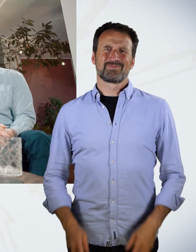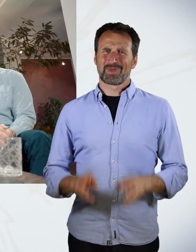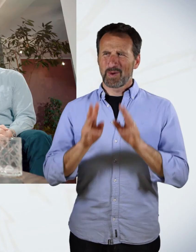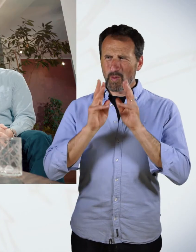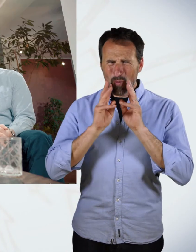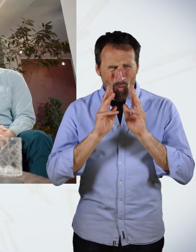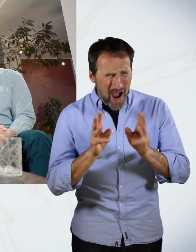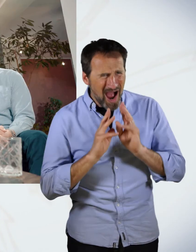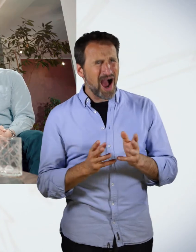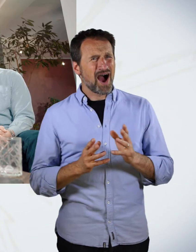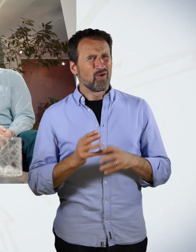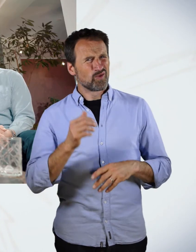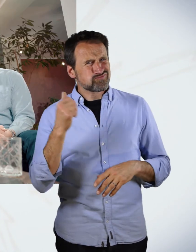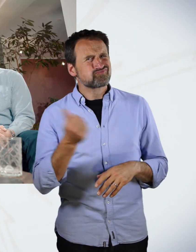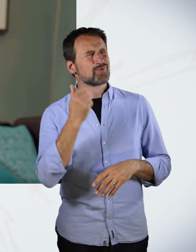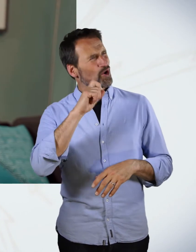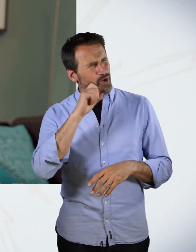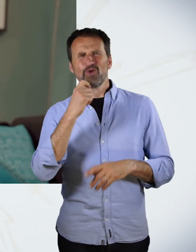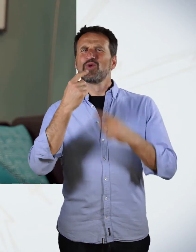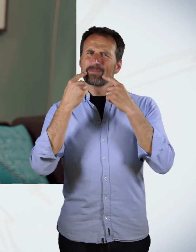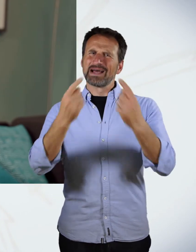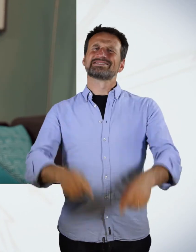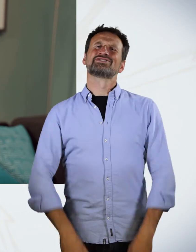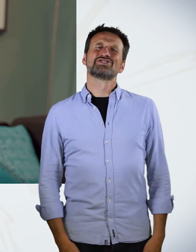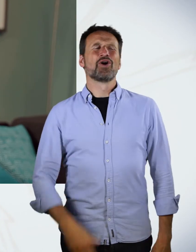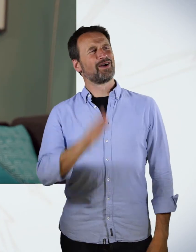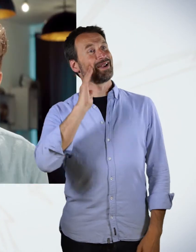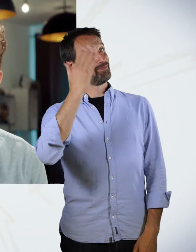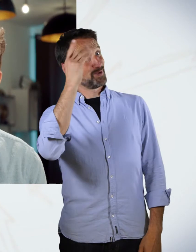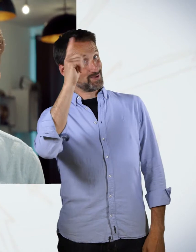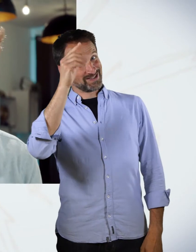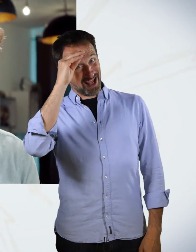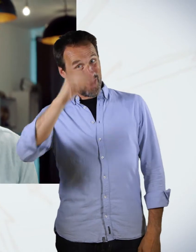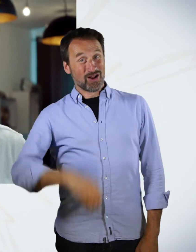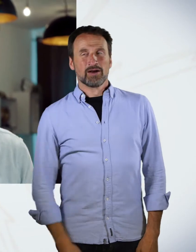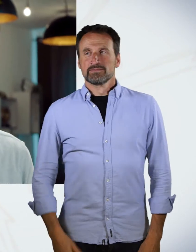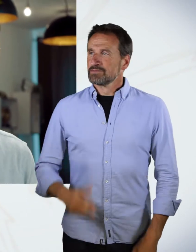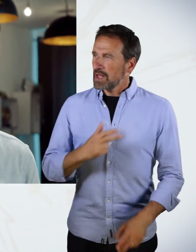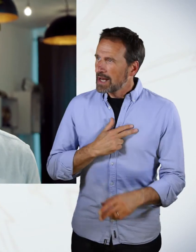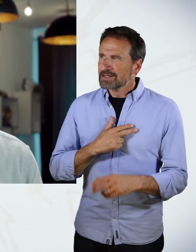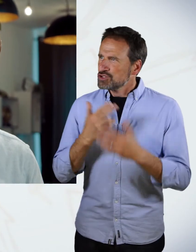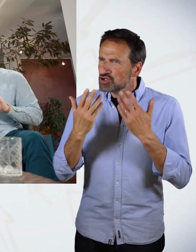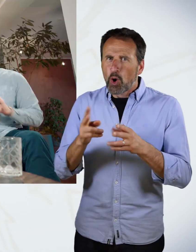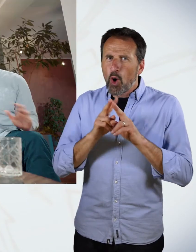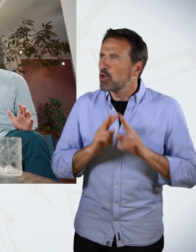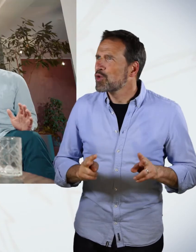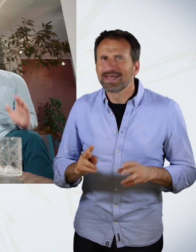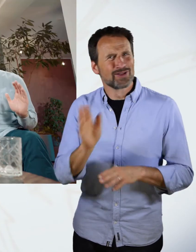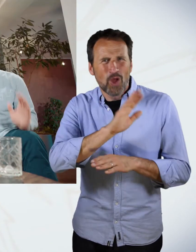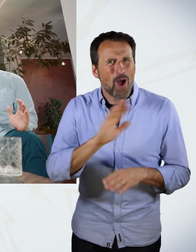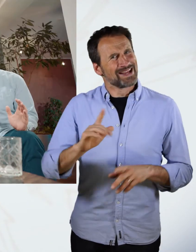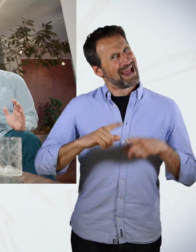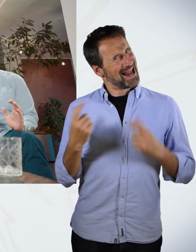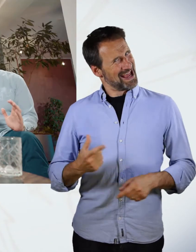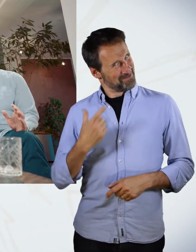Wow, das war eine richtig coole Message, das hat mir richtig gut gefallen. Hier nochmal liebe Grüße an Raoul. Man muss auch dazu sagen, ich glaube, so ruhig hat man mich noch nie erlebt wie